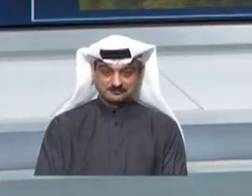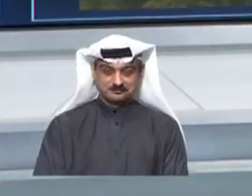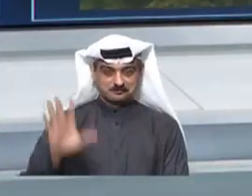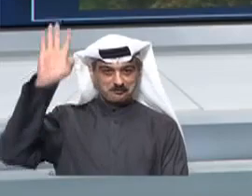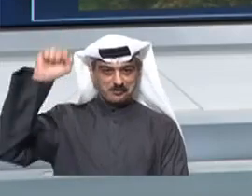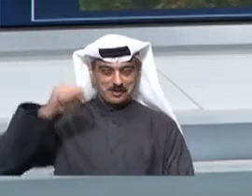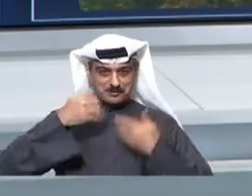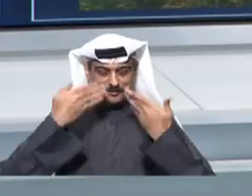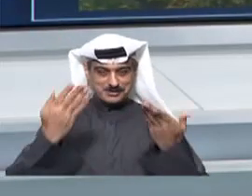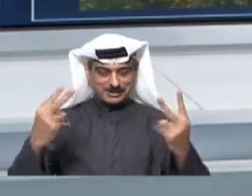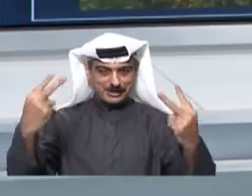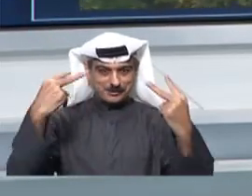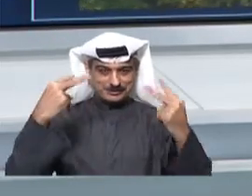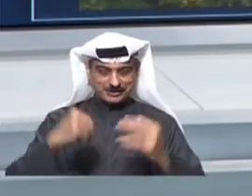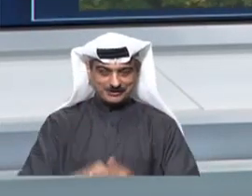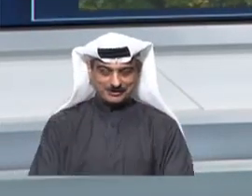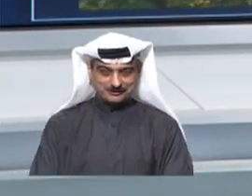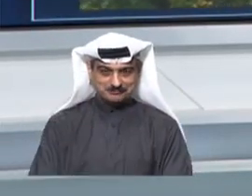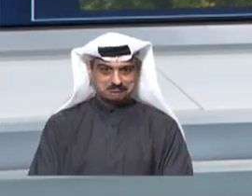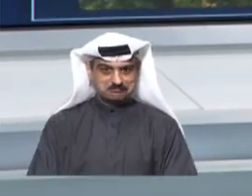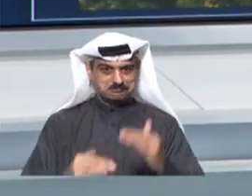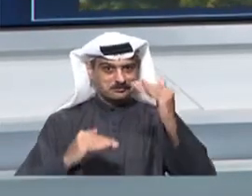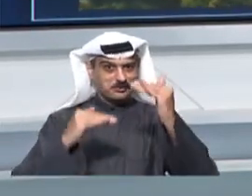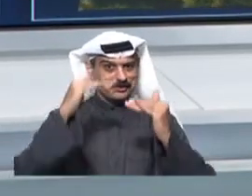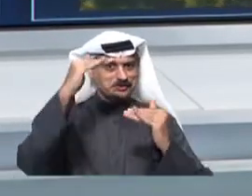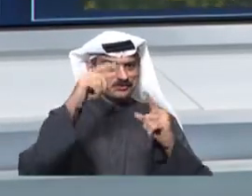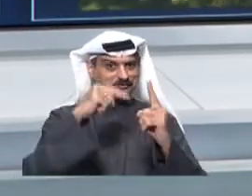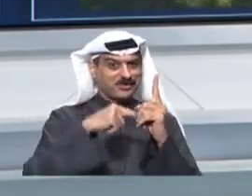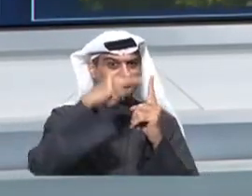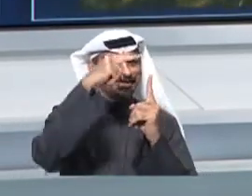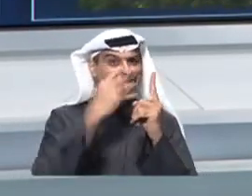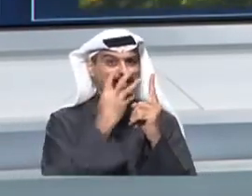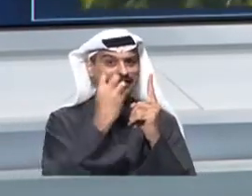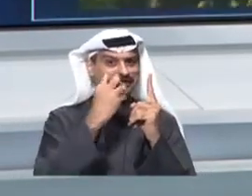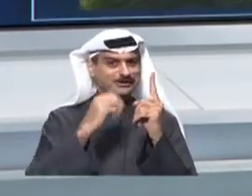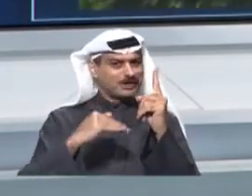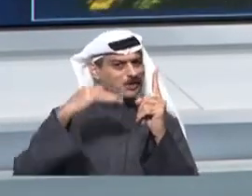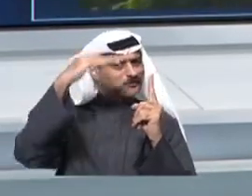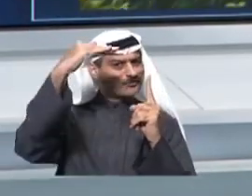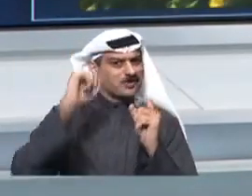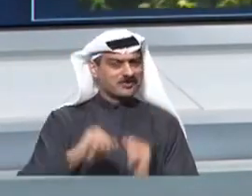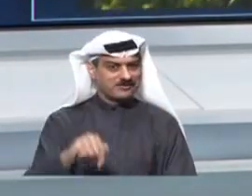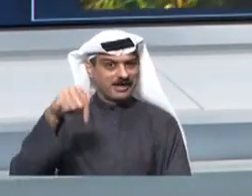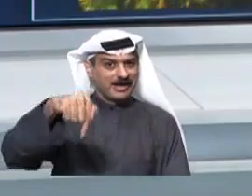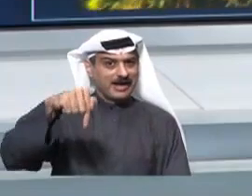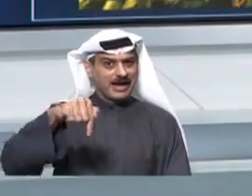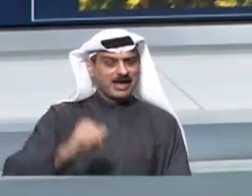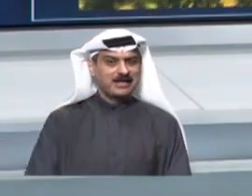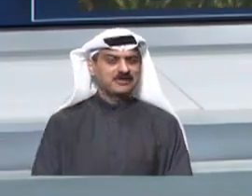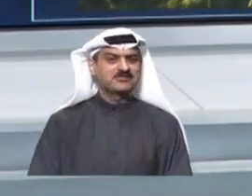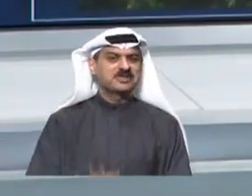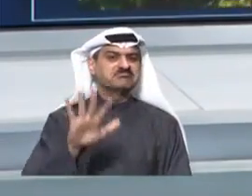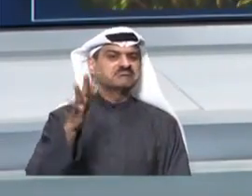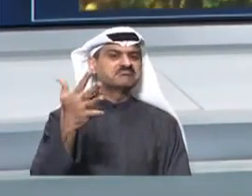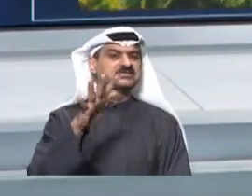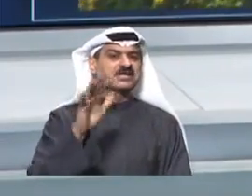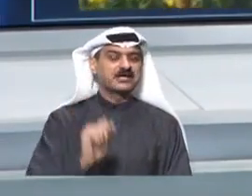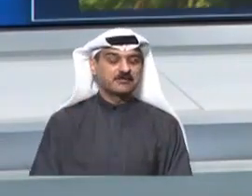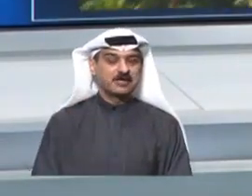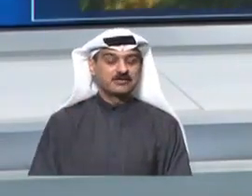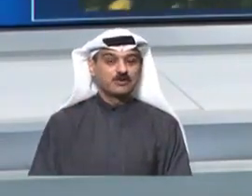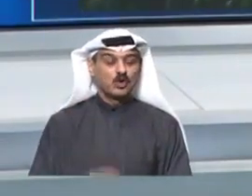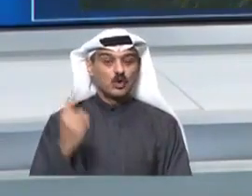مسي عليكم بالخير أعزائي المشاهدين. ارتفاع ملحوظ في درجات الحرارة، وتصل درجات الحرارة حاليا في معظم المناطق البرية ما